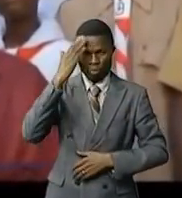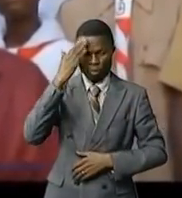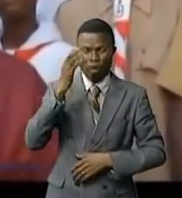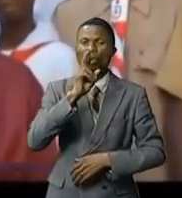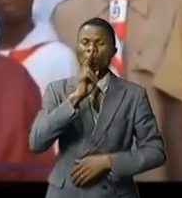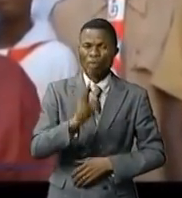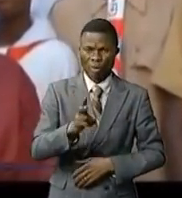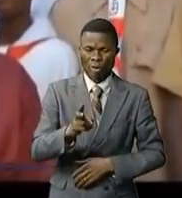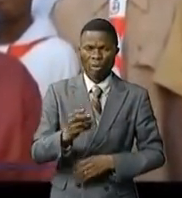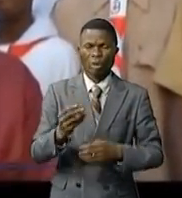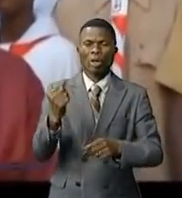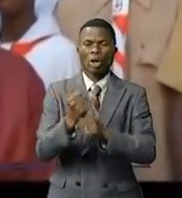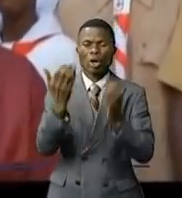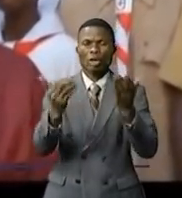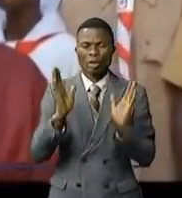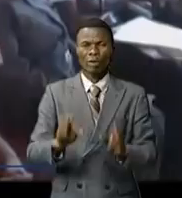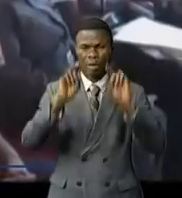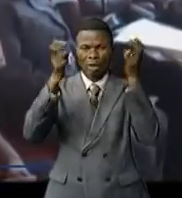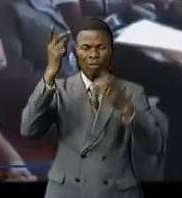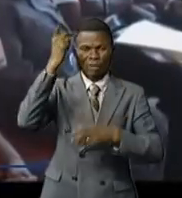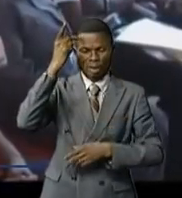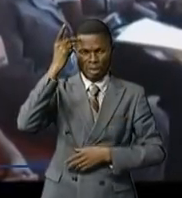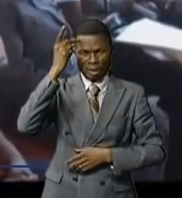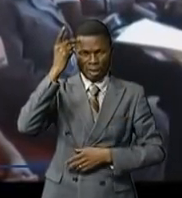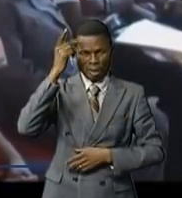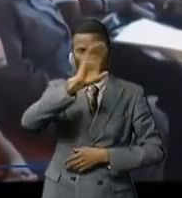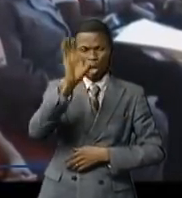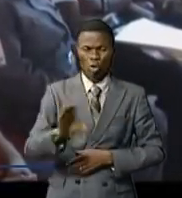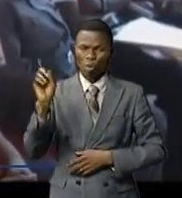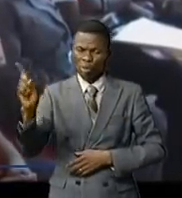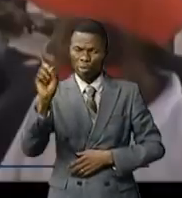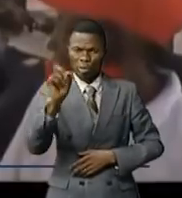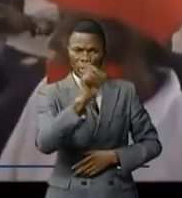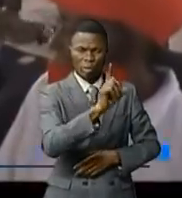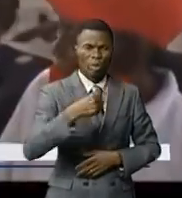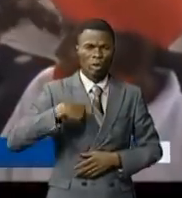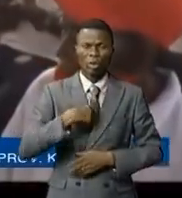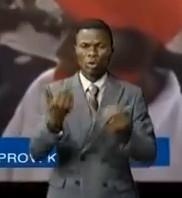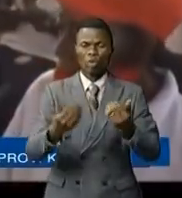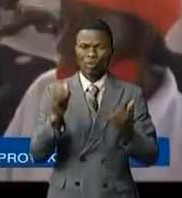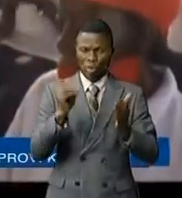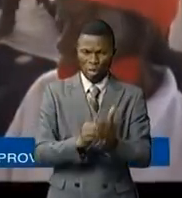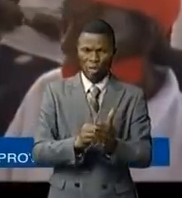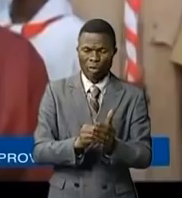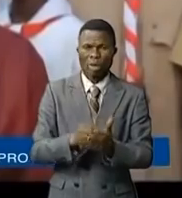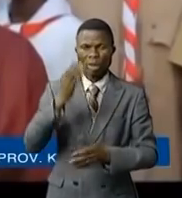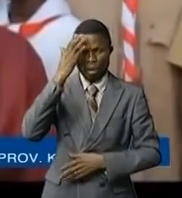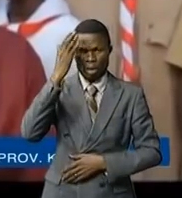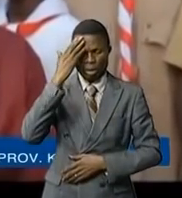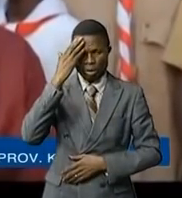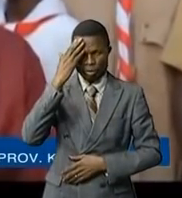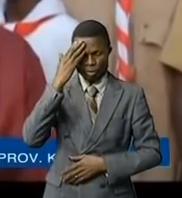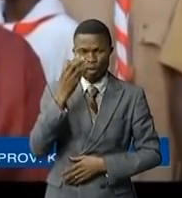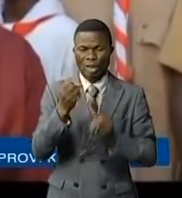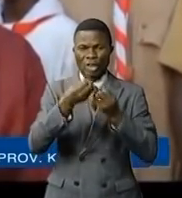réel des volontaires dans la ville-province de Kinshasa, commune par commune, et nous voulons aussi connaître les